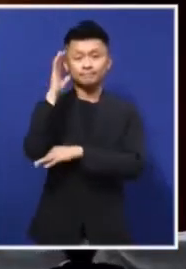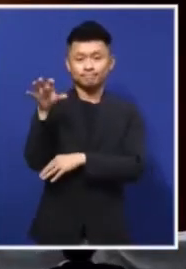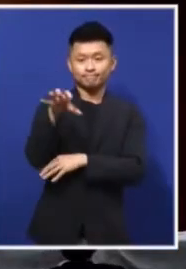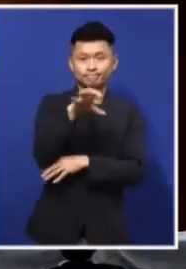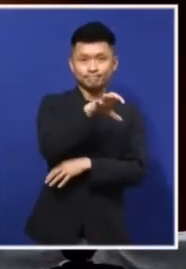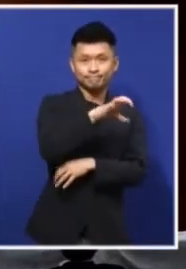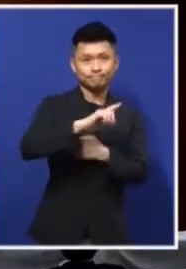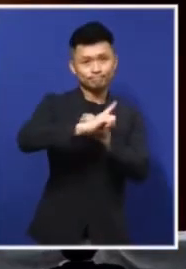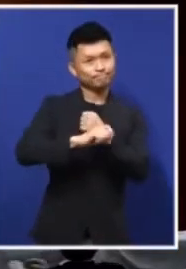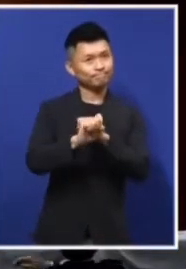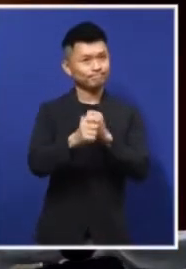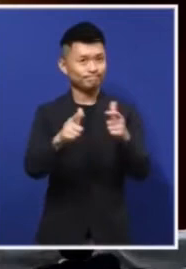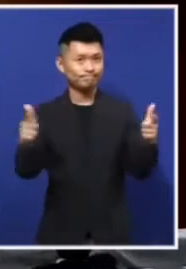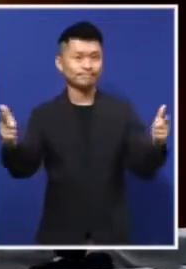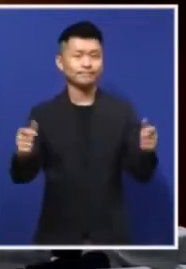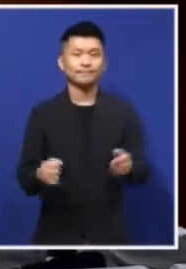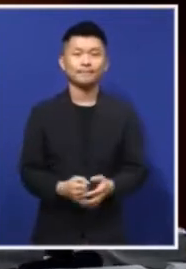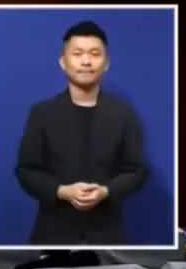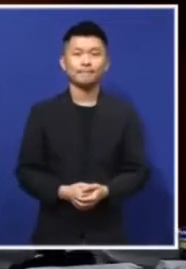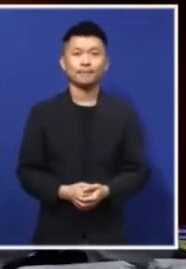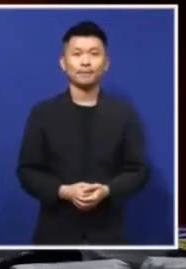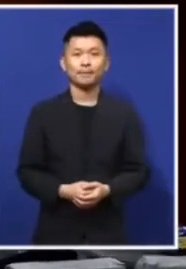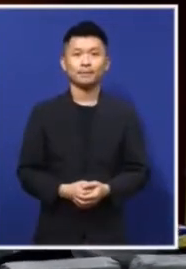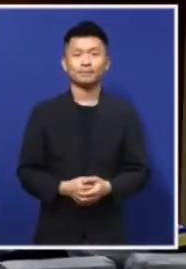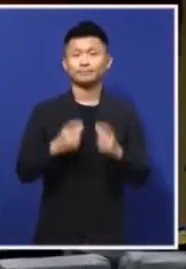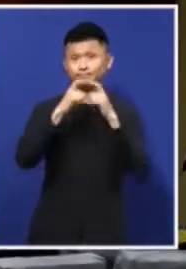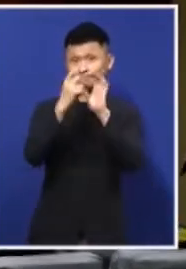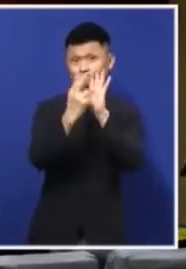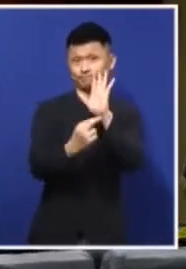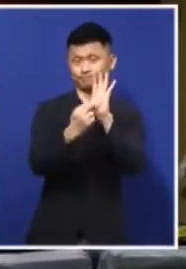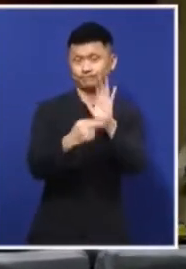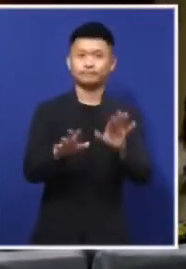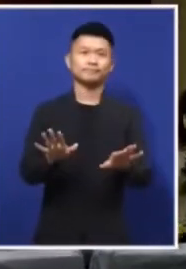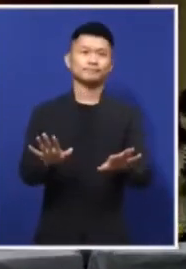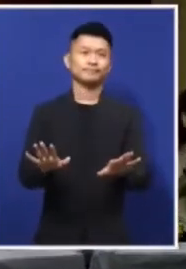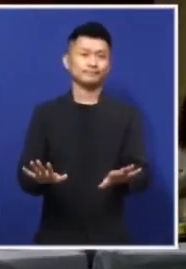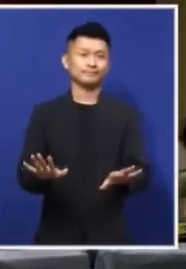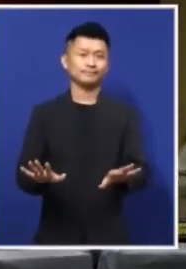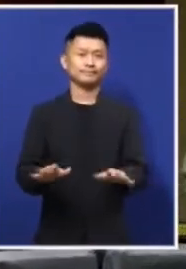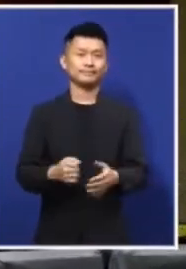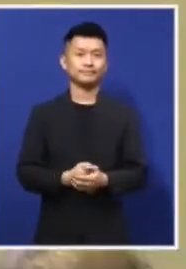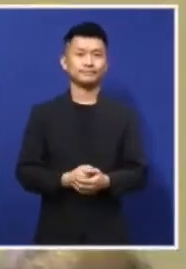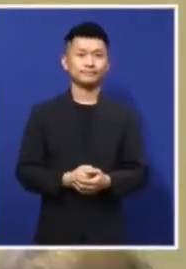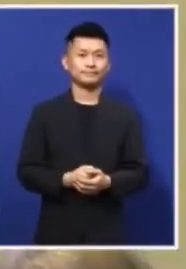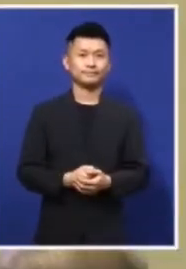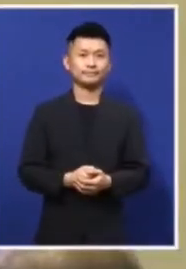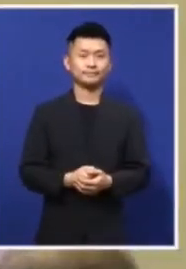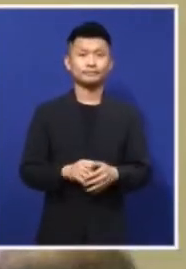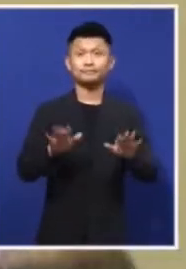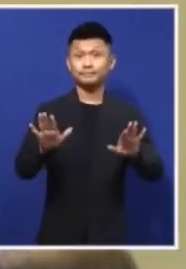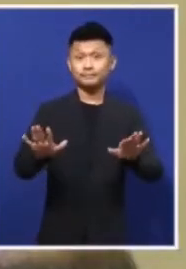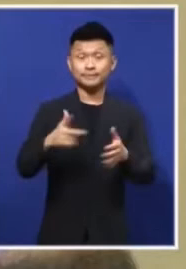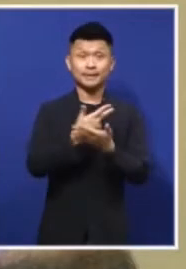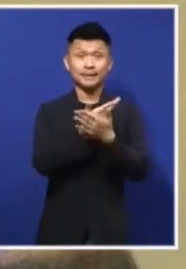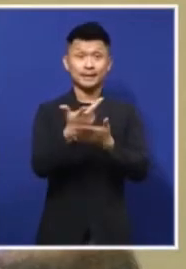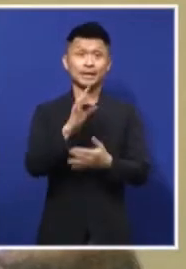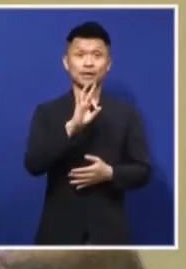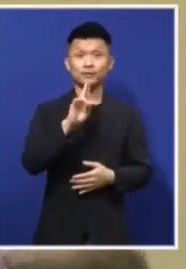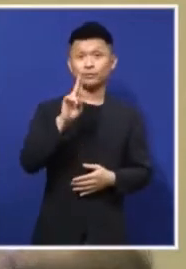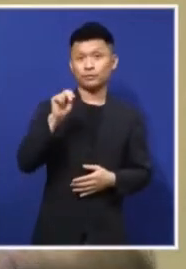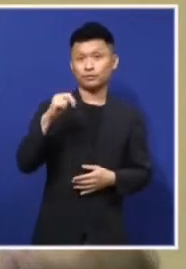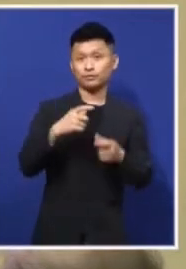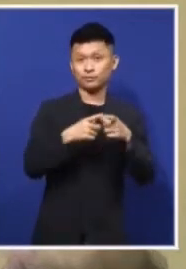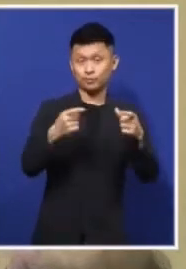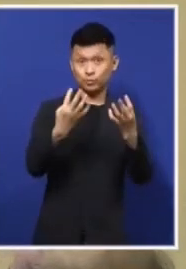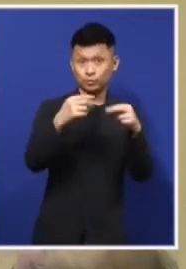不见得一样啦。对。 当然我们现在因为好 ，OK， 这次易放券数位的部分，我们